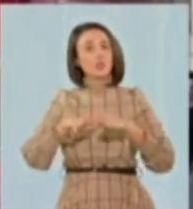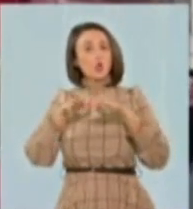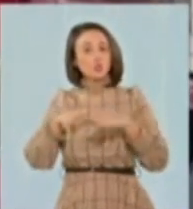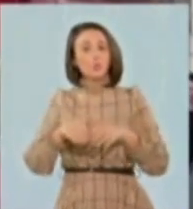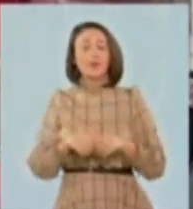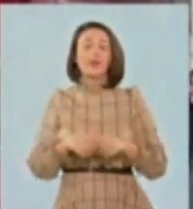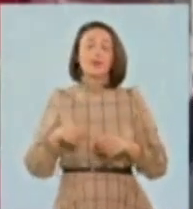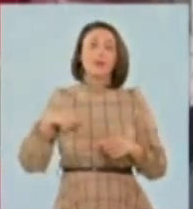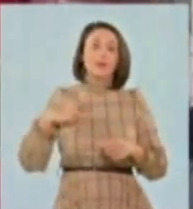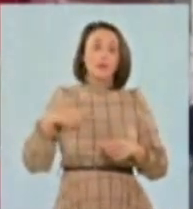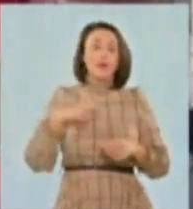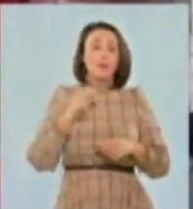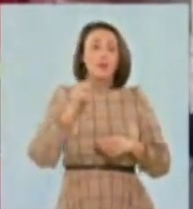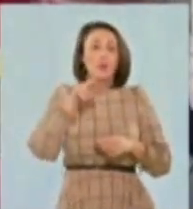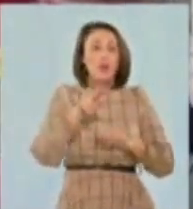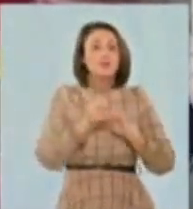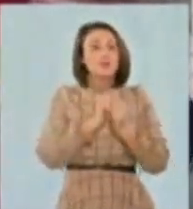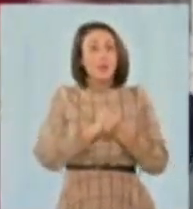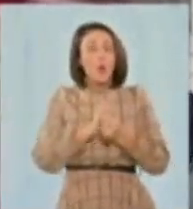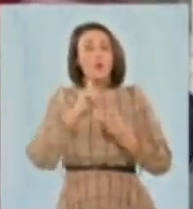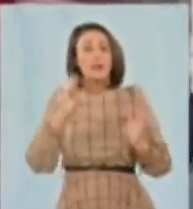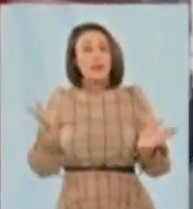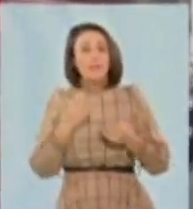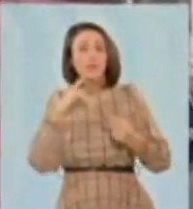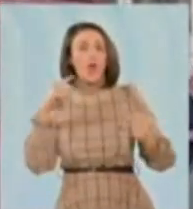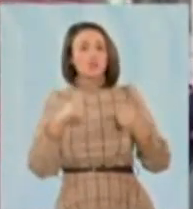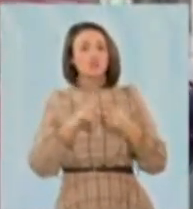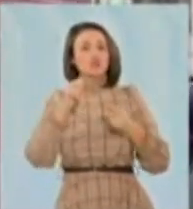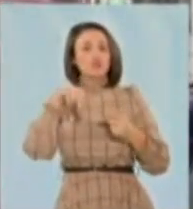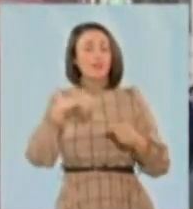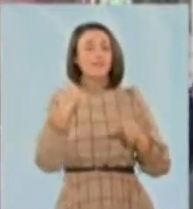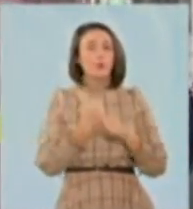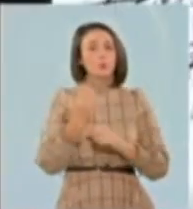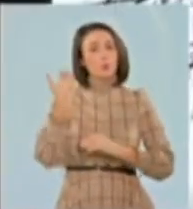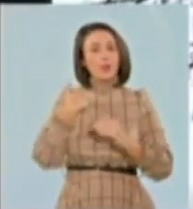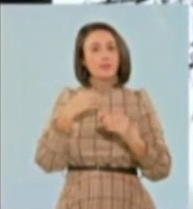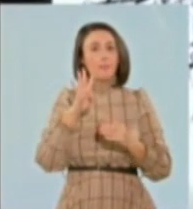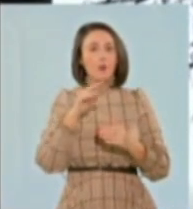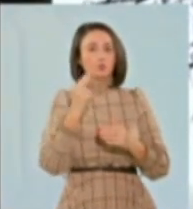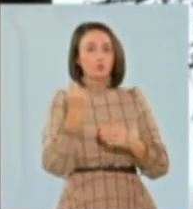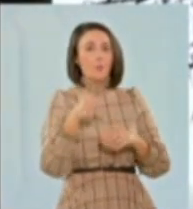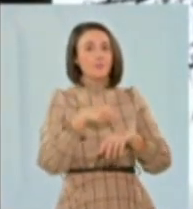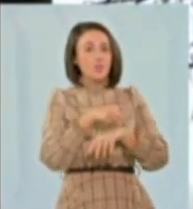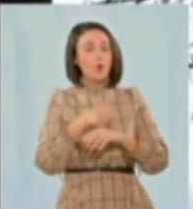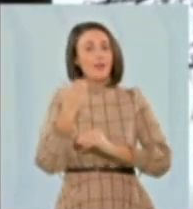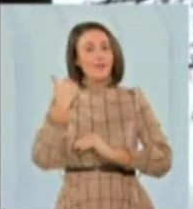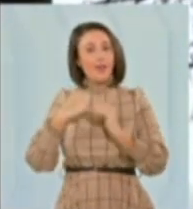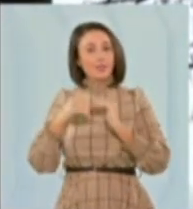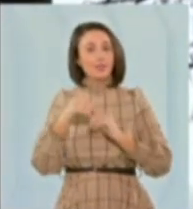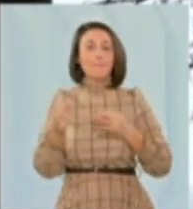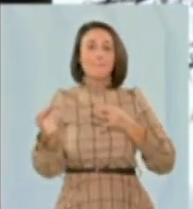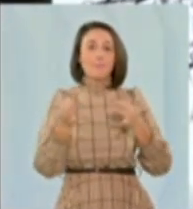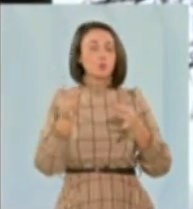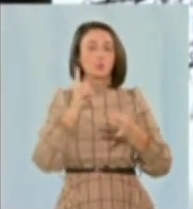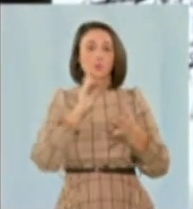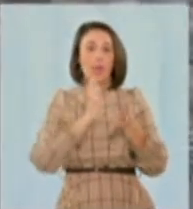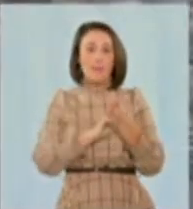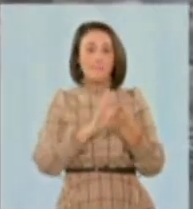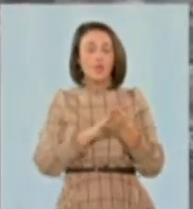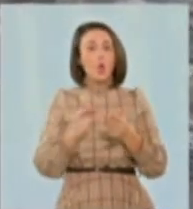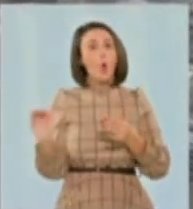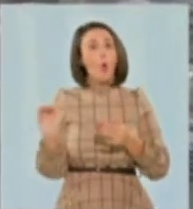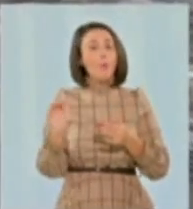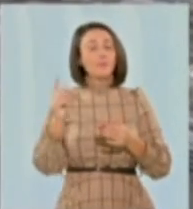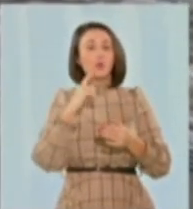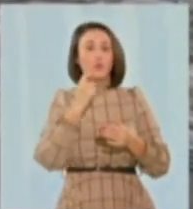COVID-19, fie el PCR sau rapid antigen, efectuat cu cel mult 48 de ore înainte. Măsura nu se aplică în cazul